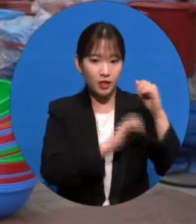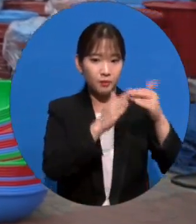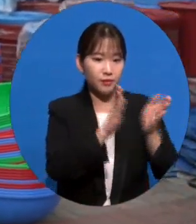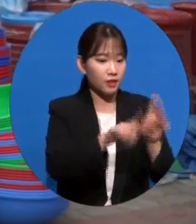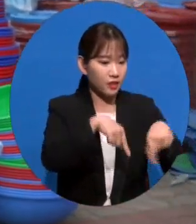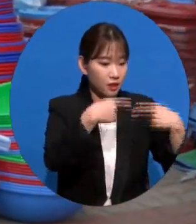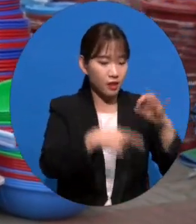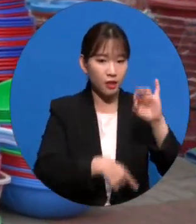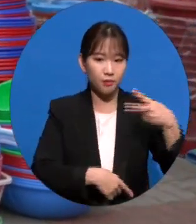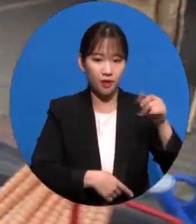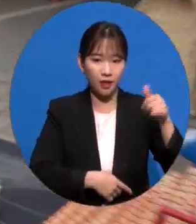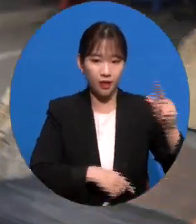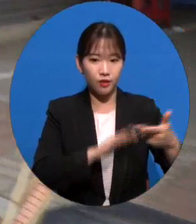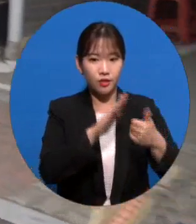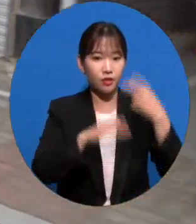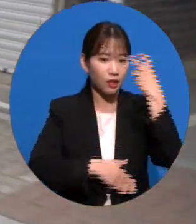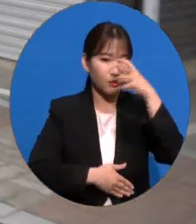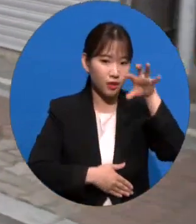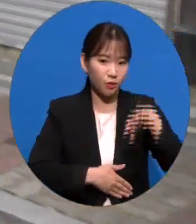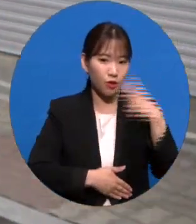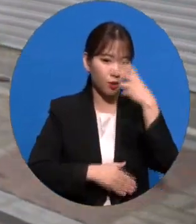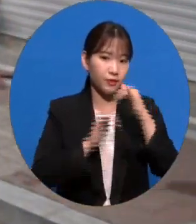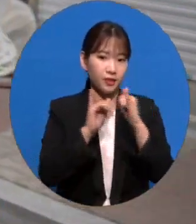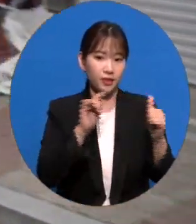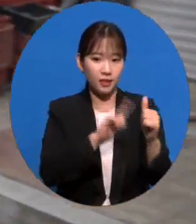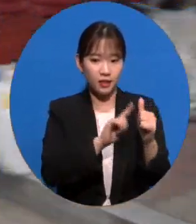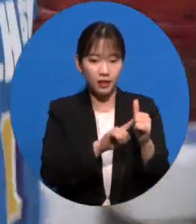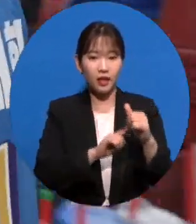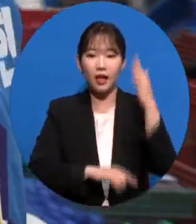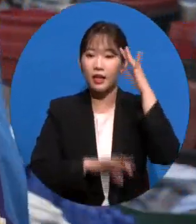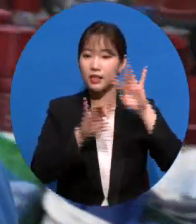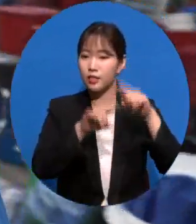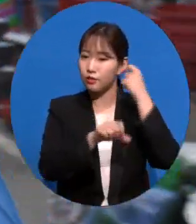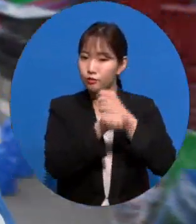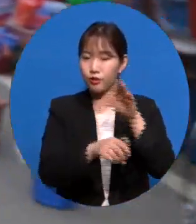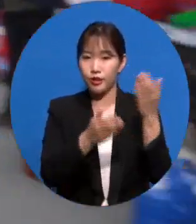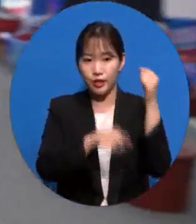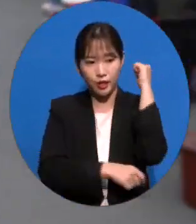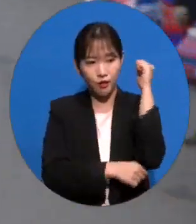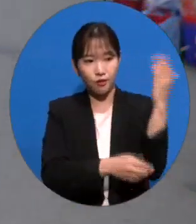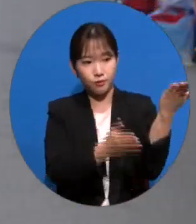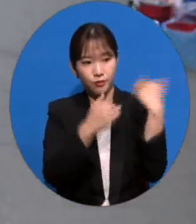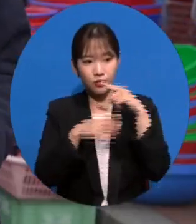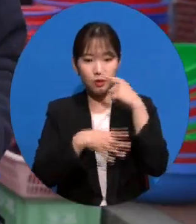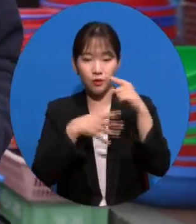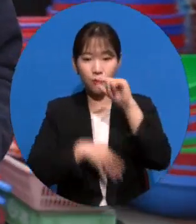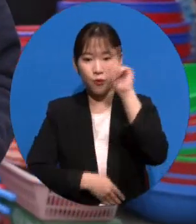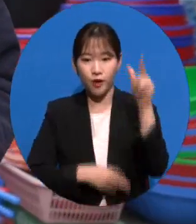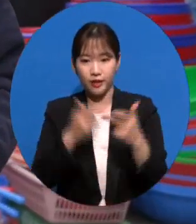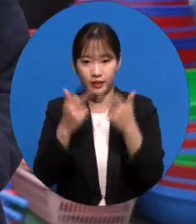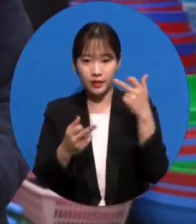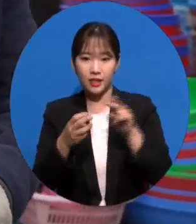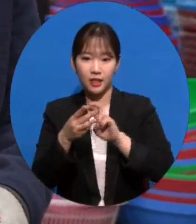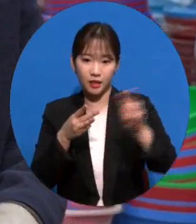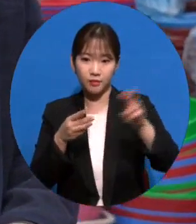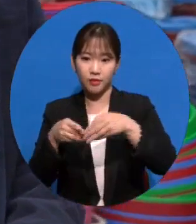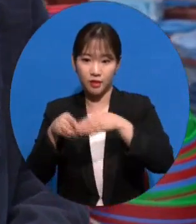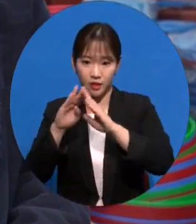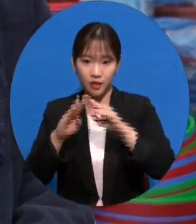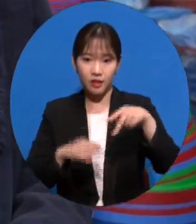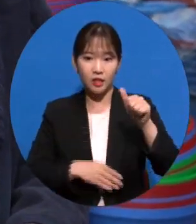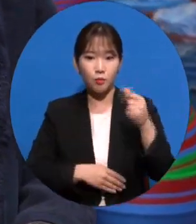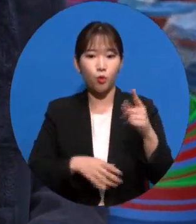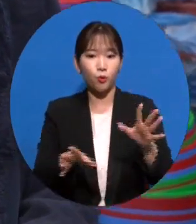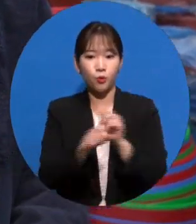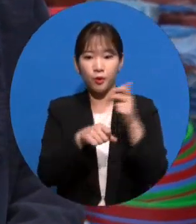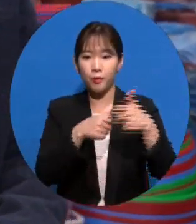나선 임대현 전 감사원 감사관은 한전연수원 영암 유치와 월출산 케이블카 설치, 삼호읍